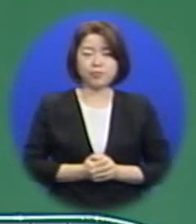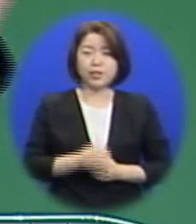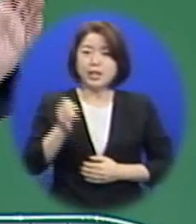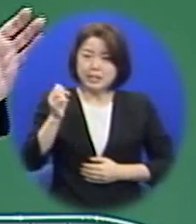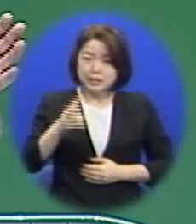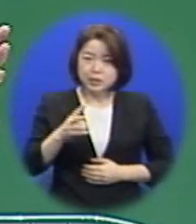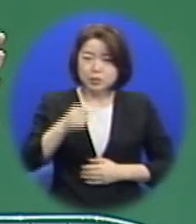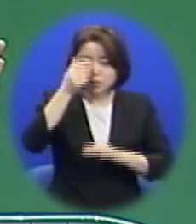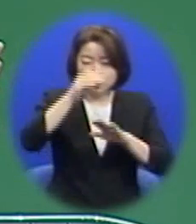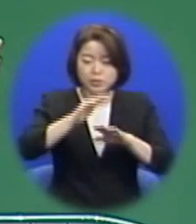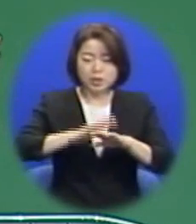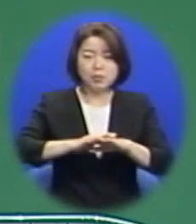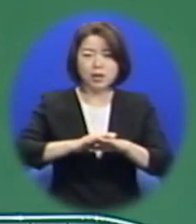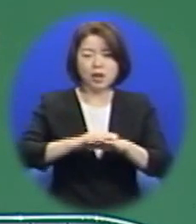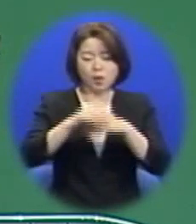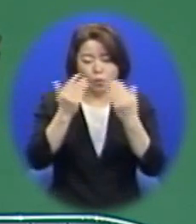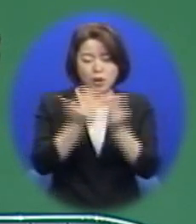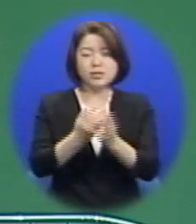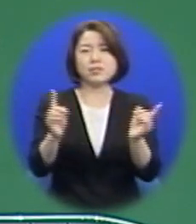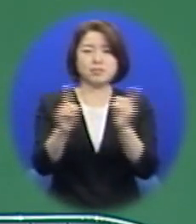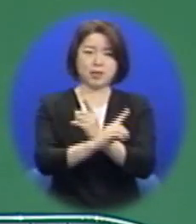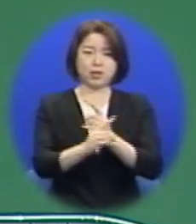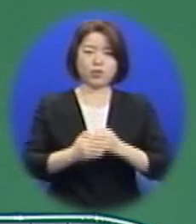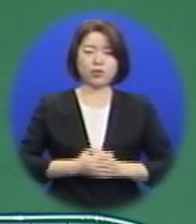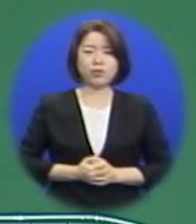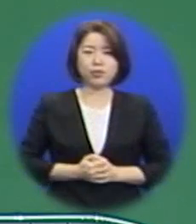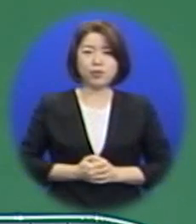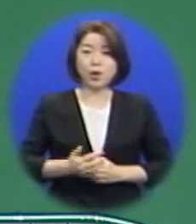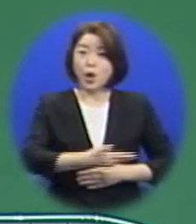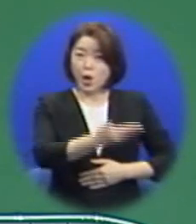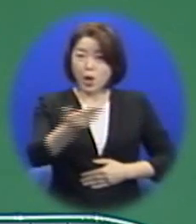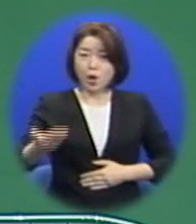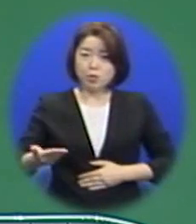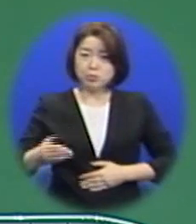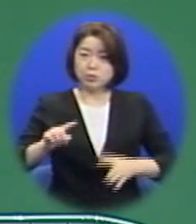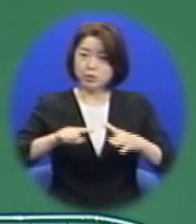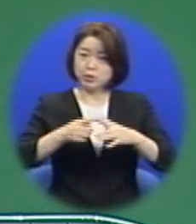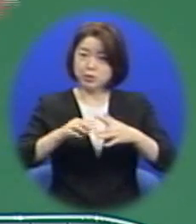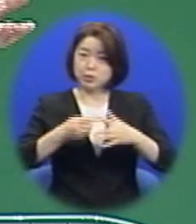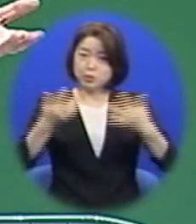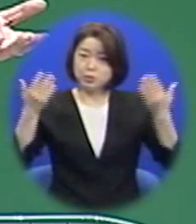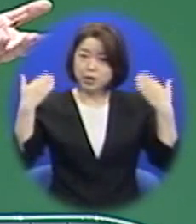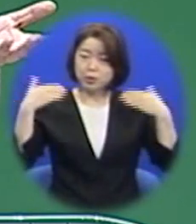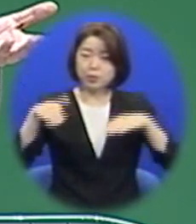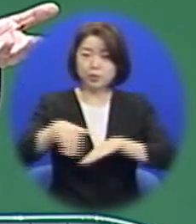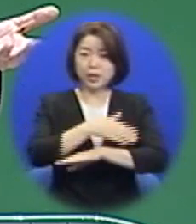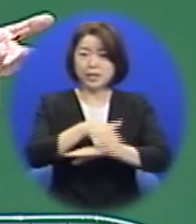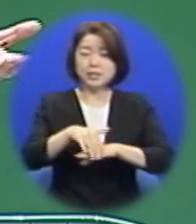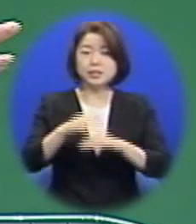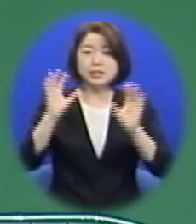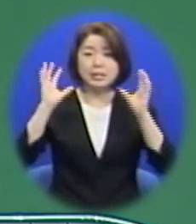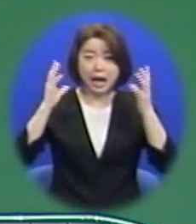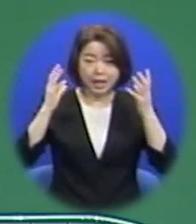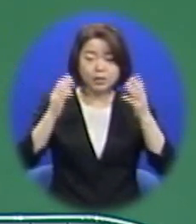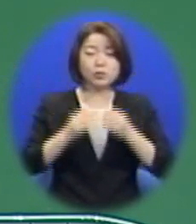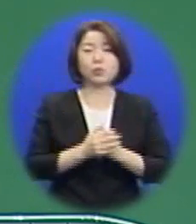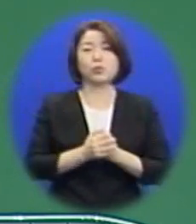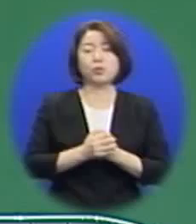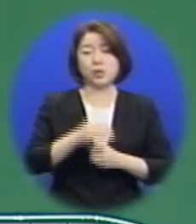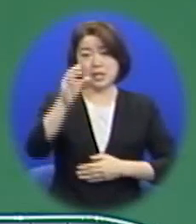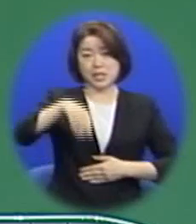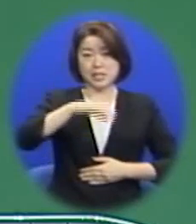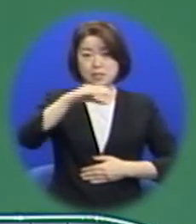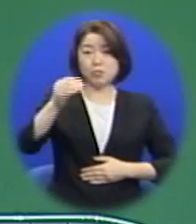그리고는 예배가 완전히 달라졌다는 거예요. 여러분, 초등학교 다니는 아이도